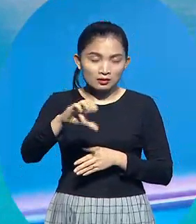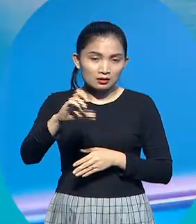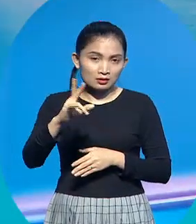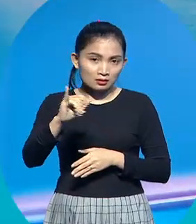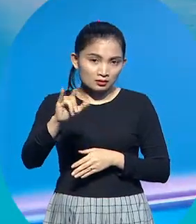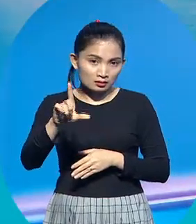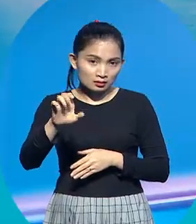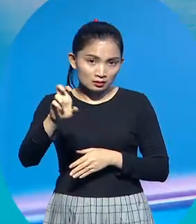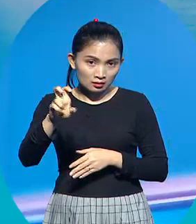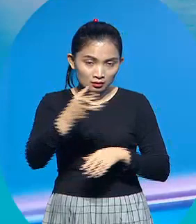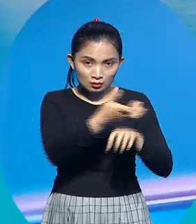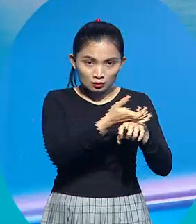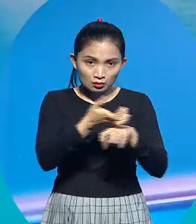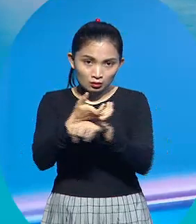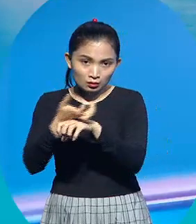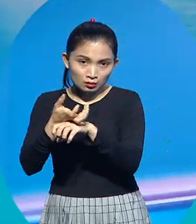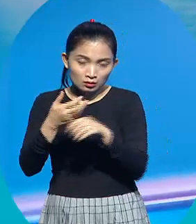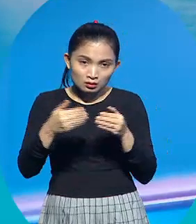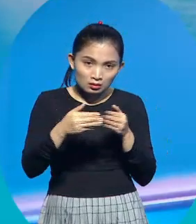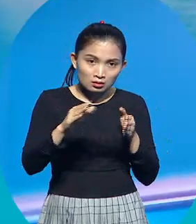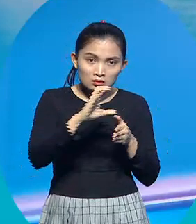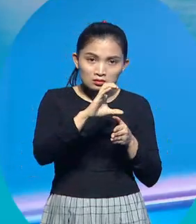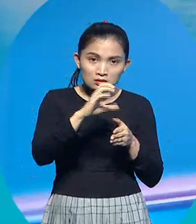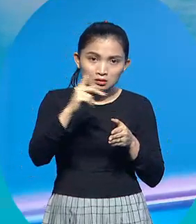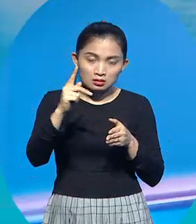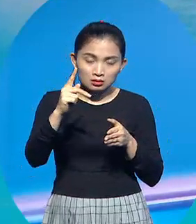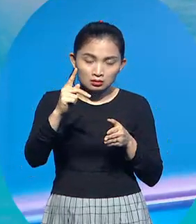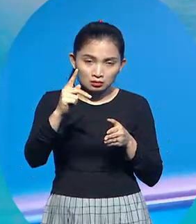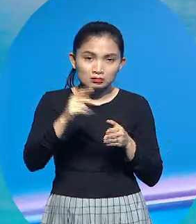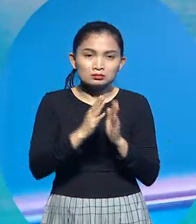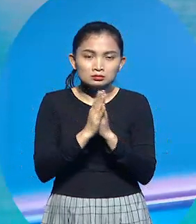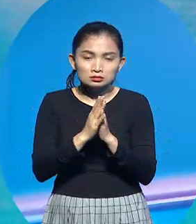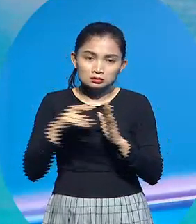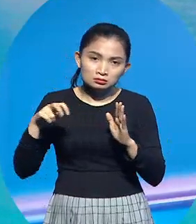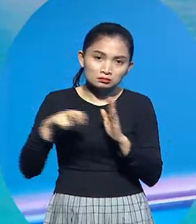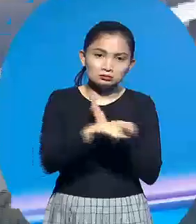trên tuyến đường cao tốc nối liền hai nước để yêu cầu cho họ thông quan sang phía Peru.